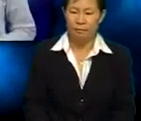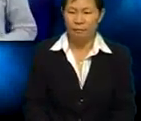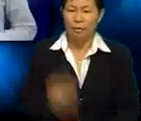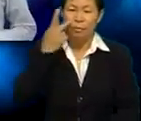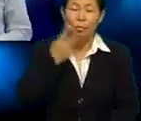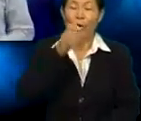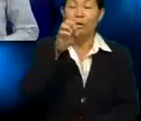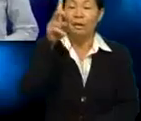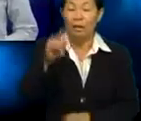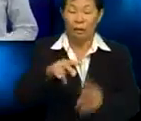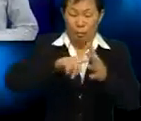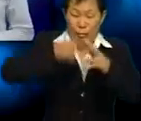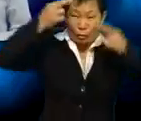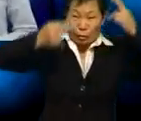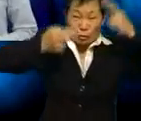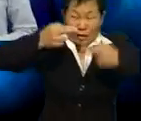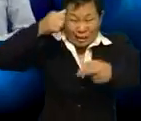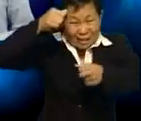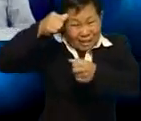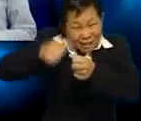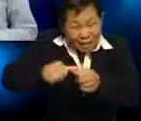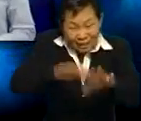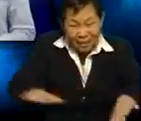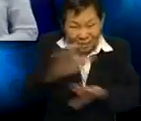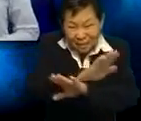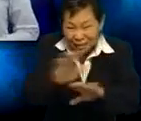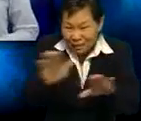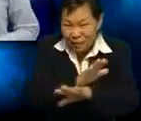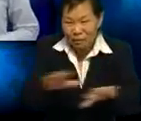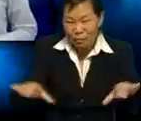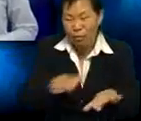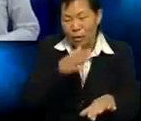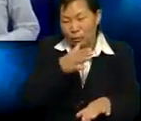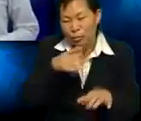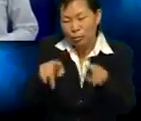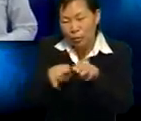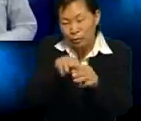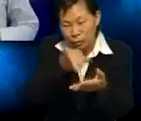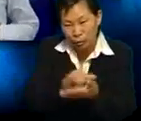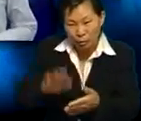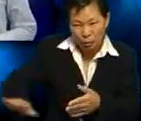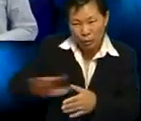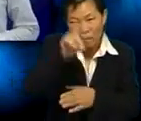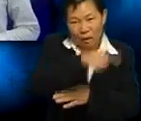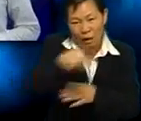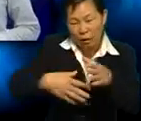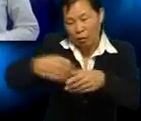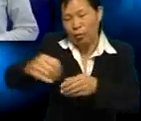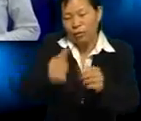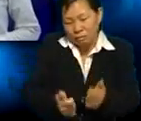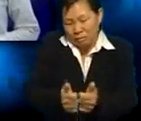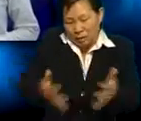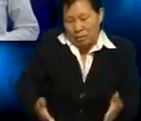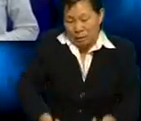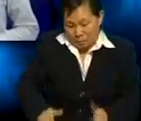Puan Dewi sudah mula risau. Ingat adik-adik, jangan sesekali buat ibu kita macam tu. Mereka melarang kita keluar tanpa